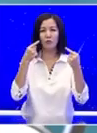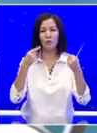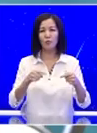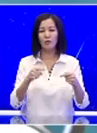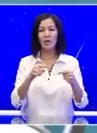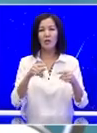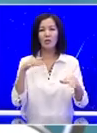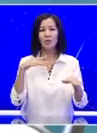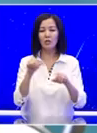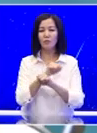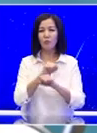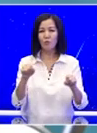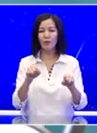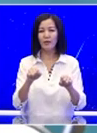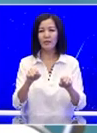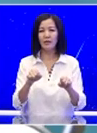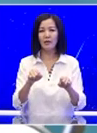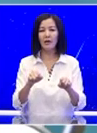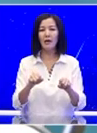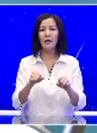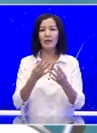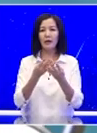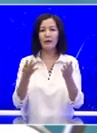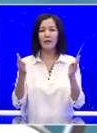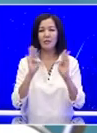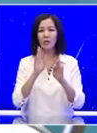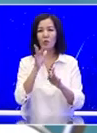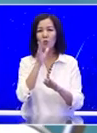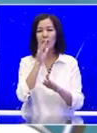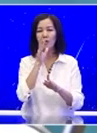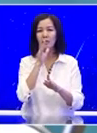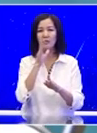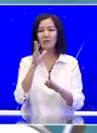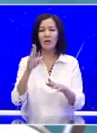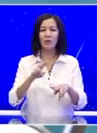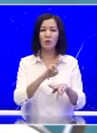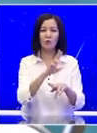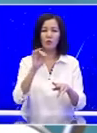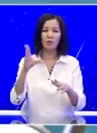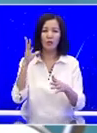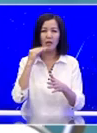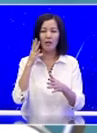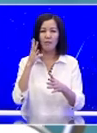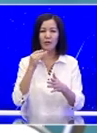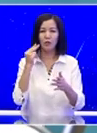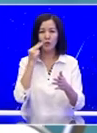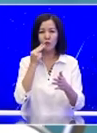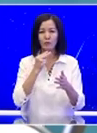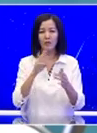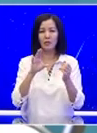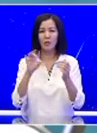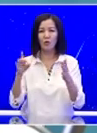болмайды. Осы себепке байланысты карантин режимін елордада, Алматы мен Шымкентте және тиісті облыстарда сәуірдің аяғына